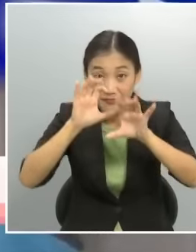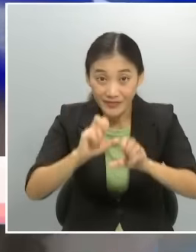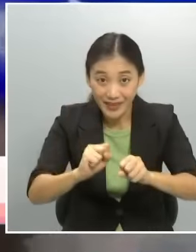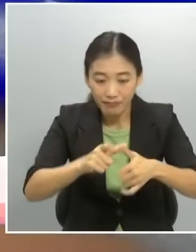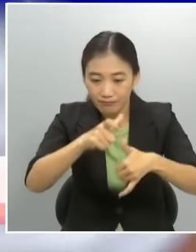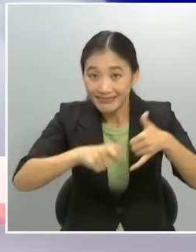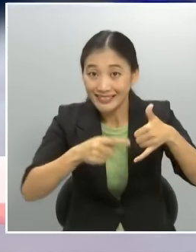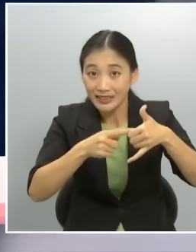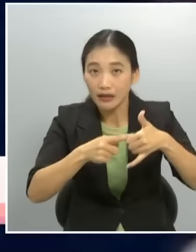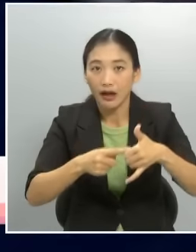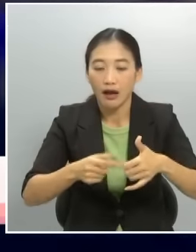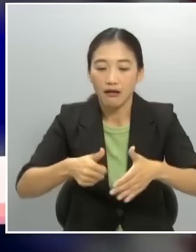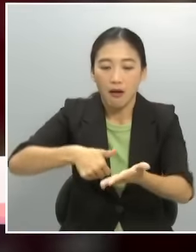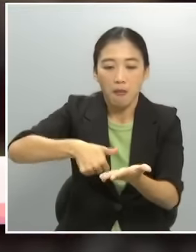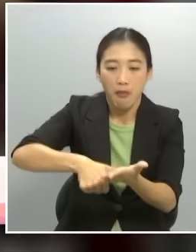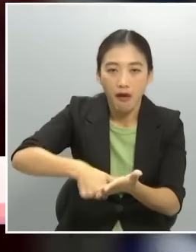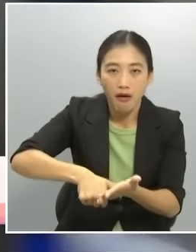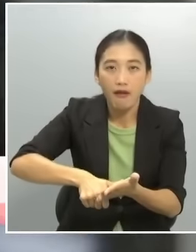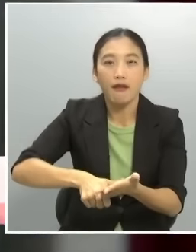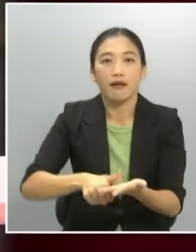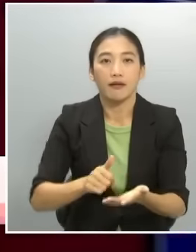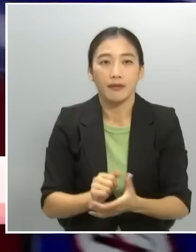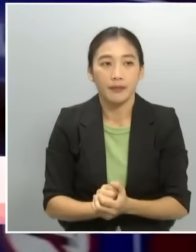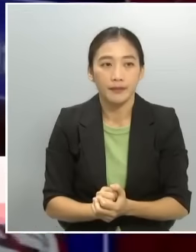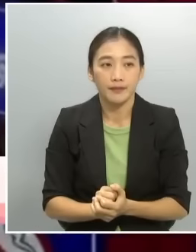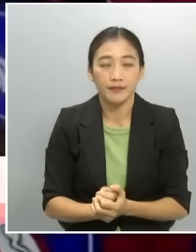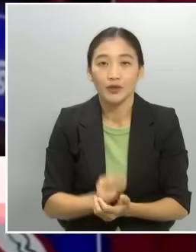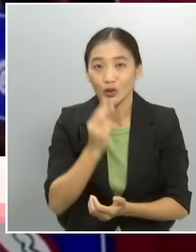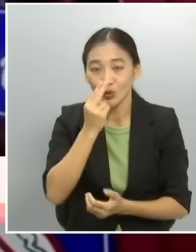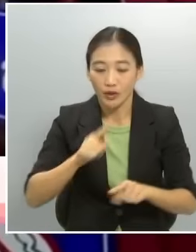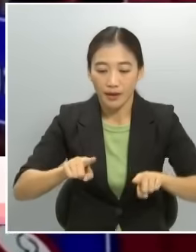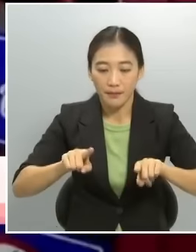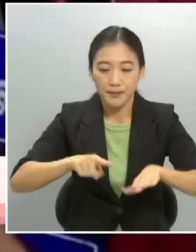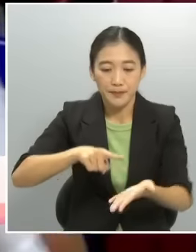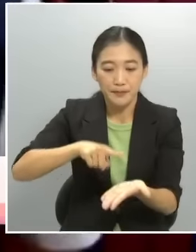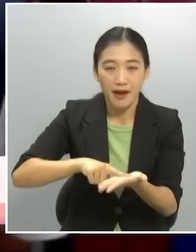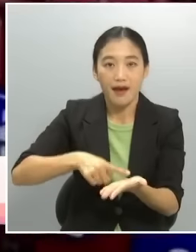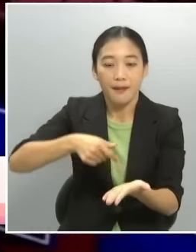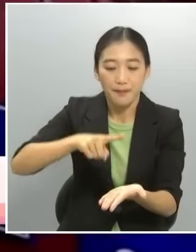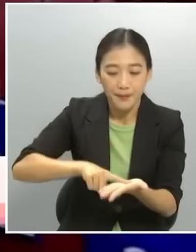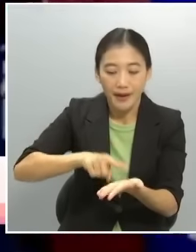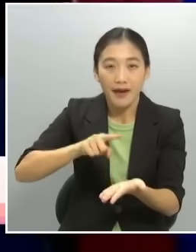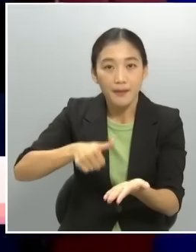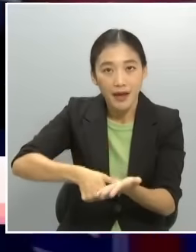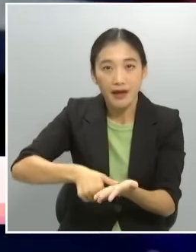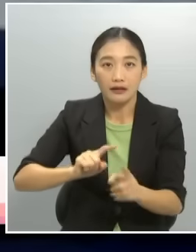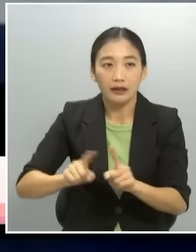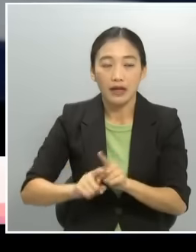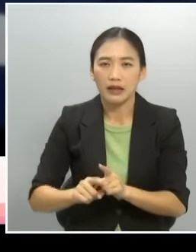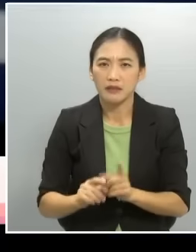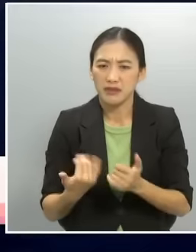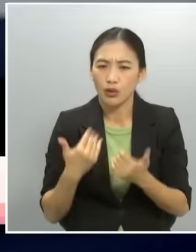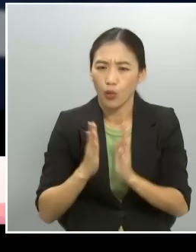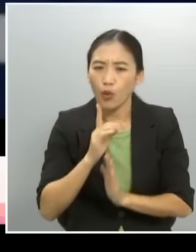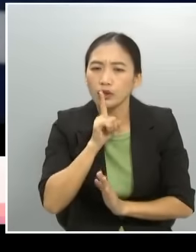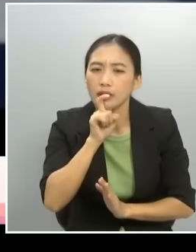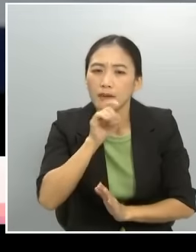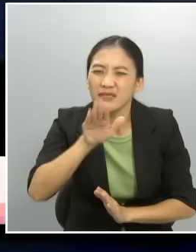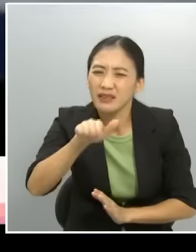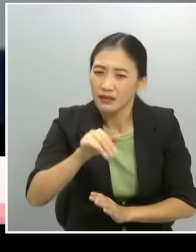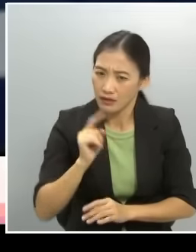พี่ติ๊กจริงๆเราไม่ขายให้ใครเป็นคนบงการมาพี่ติ๊กพี่ทำกี่คนพี่ ใครสั่งมาพี่ขายก่อนไฟไห